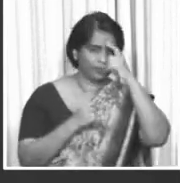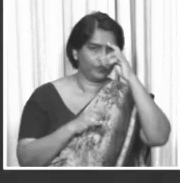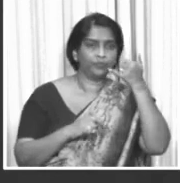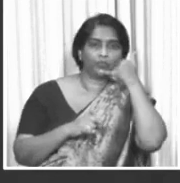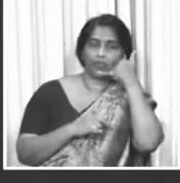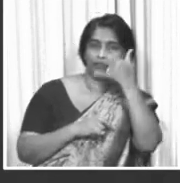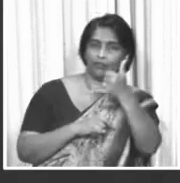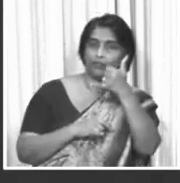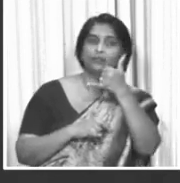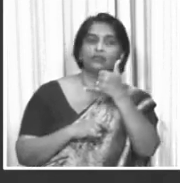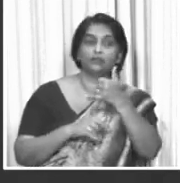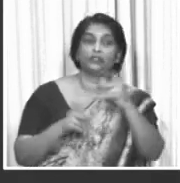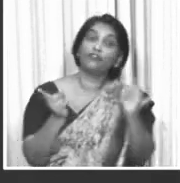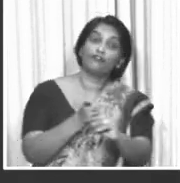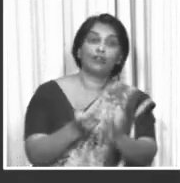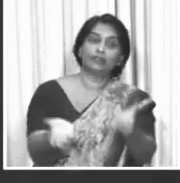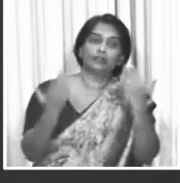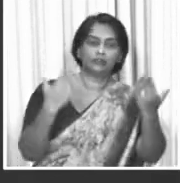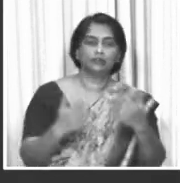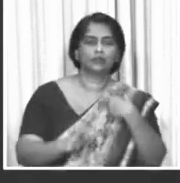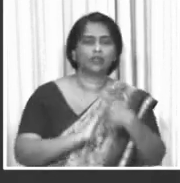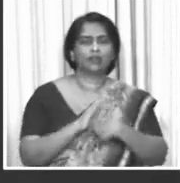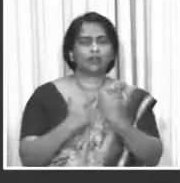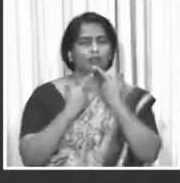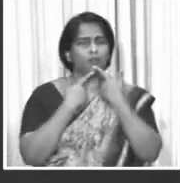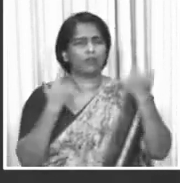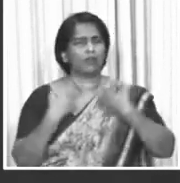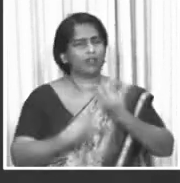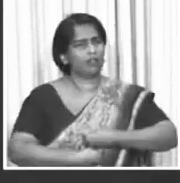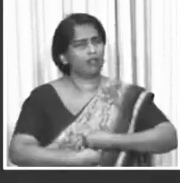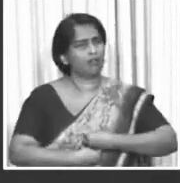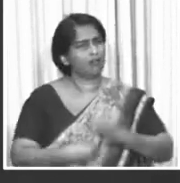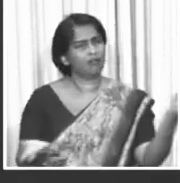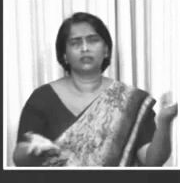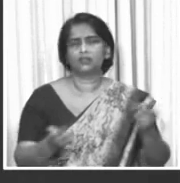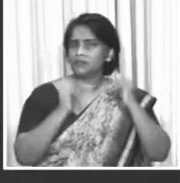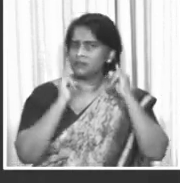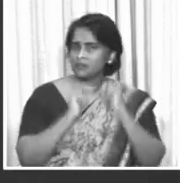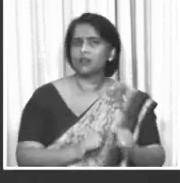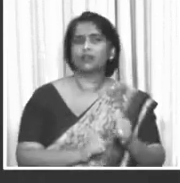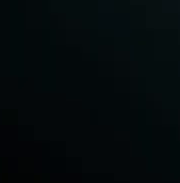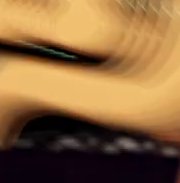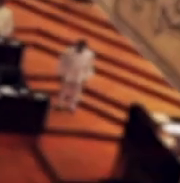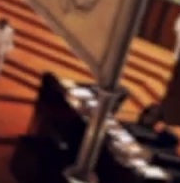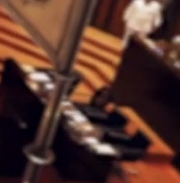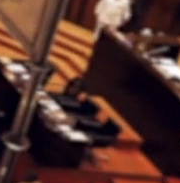ගෙනල්ලා ඒ අයට කතා කරලා කියනවා රණ්ඩු කරන්න රටේ කීර්ති නාමය විනාශ කරන සම්පූර්ණ අනීතිකව ඒ රටට ගියපු